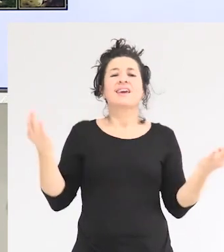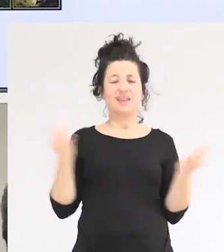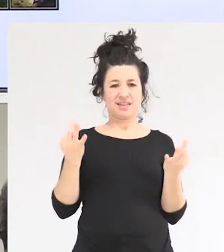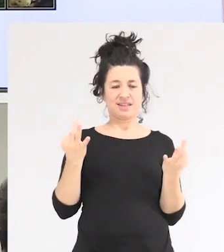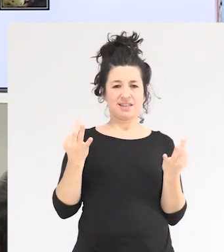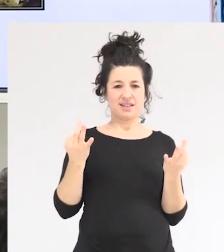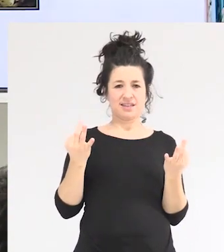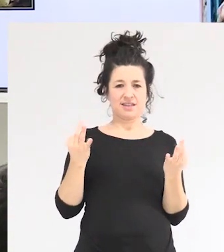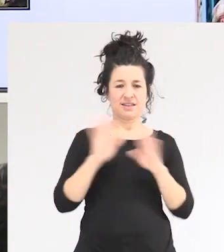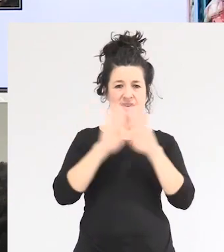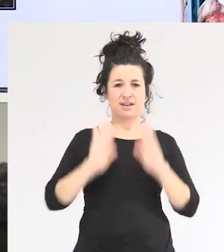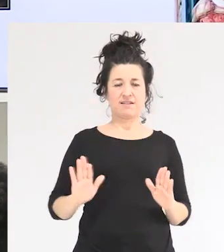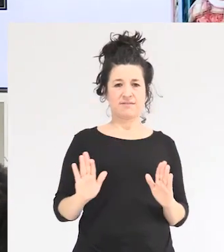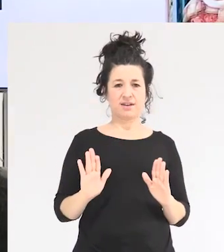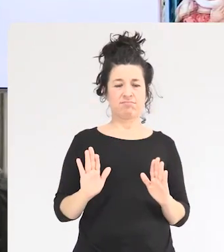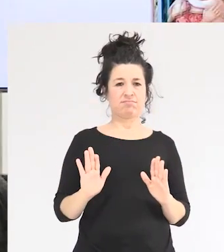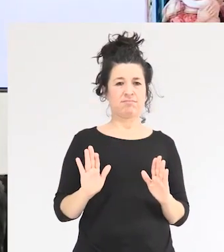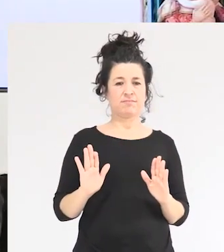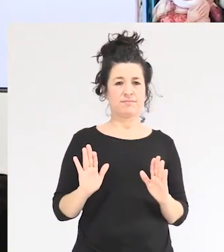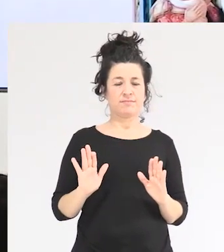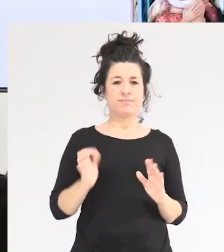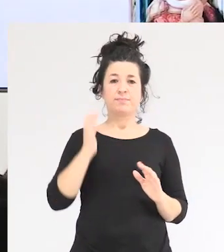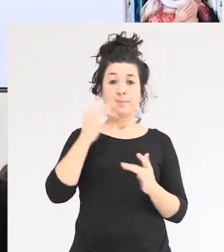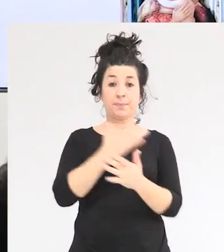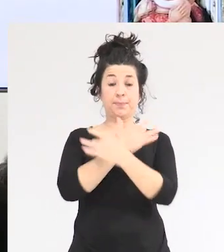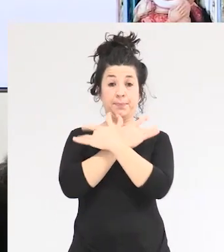bere semearen gandik, kasu honetan, Jesus,